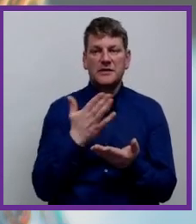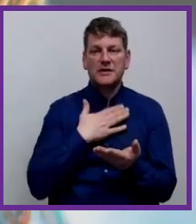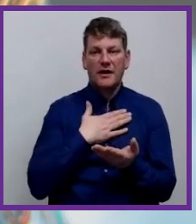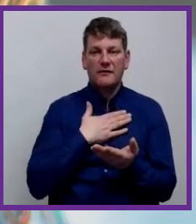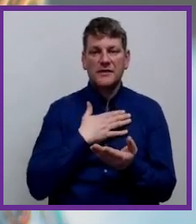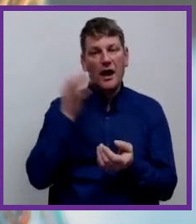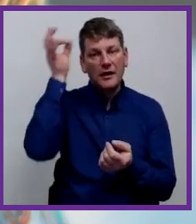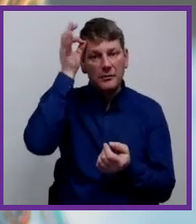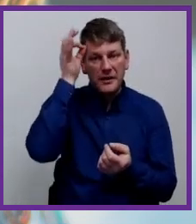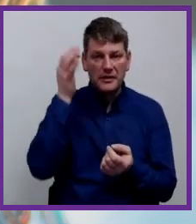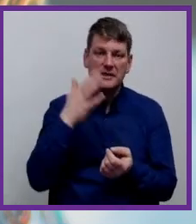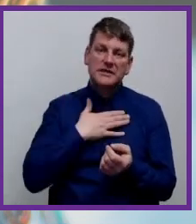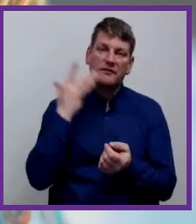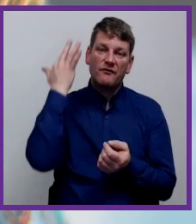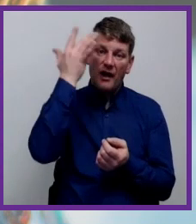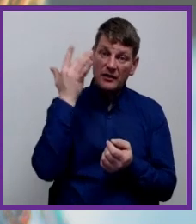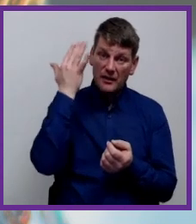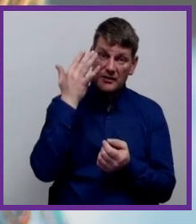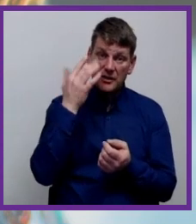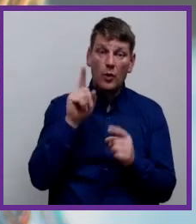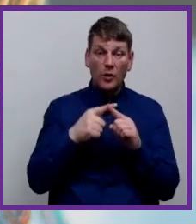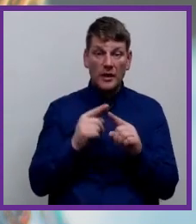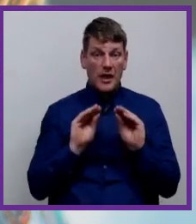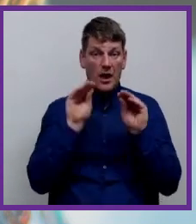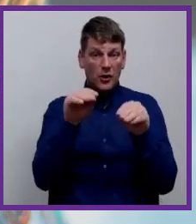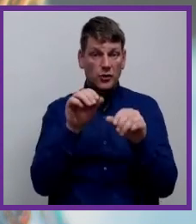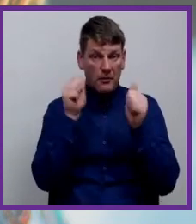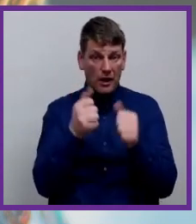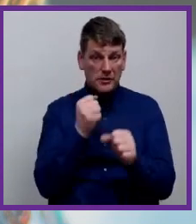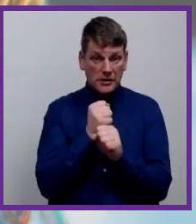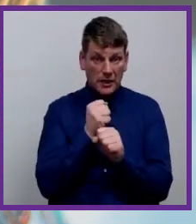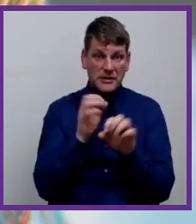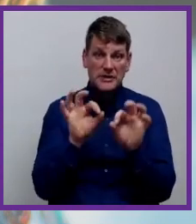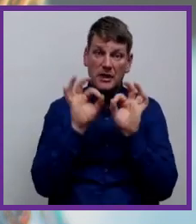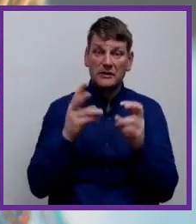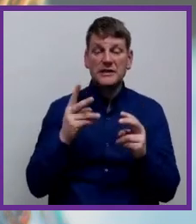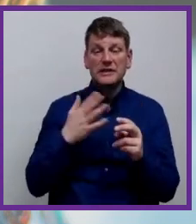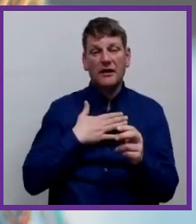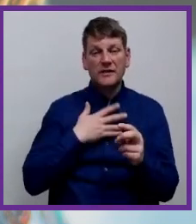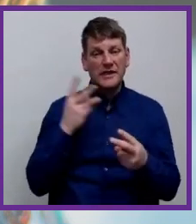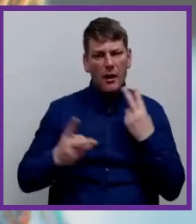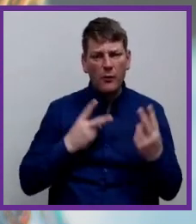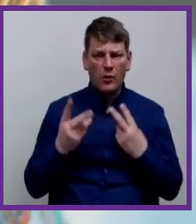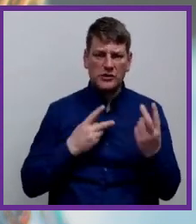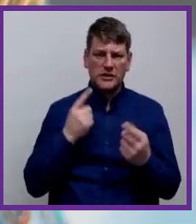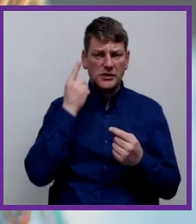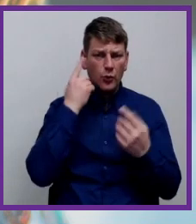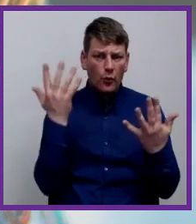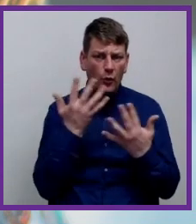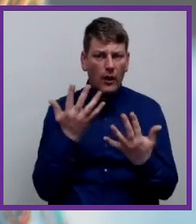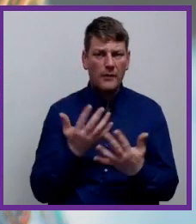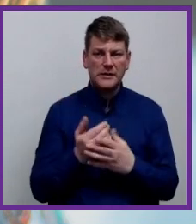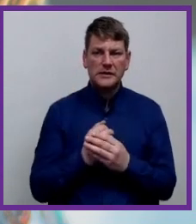savas atmiņas, savas fantāzijas un ieliekšē mākslas darbā savas emocijas, savas domas. Un, nu, tā